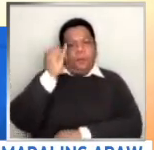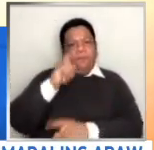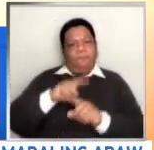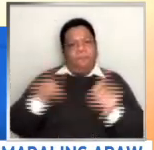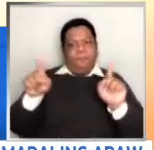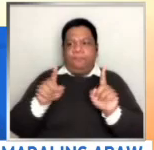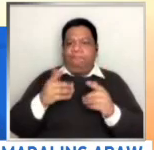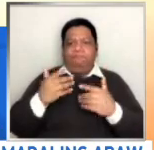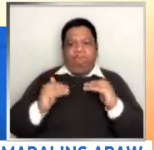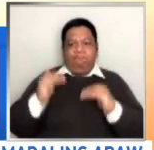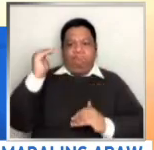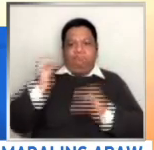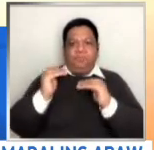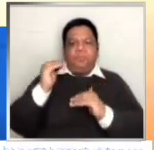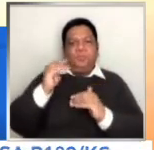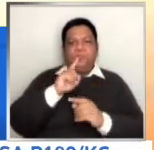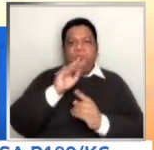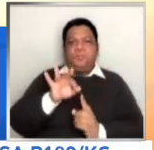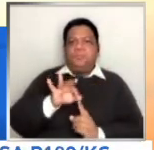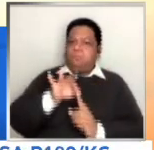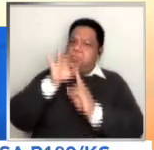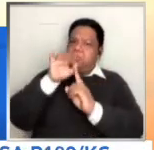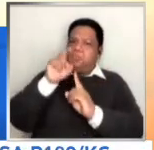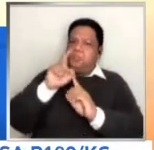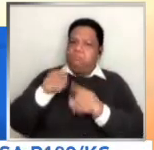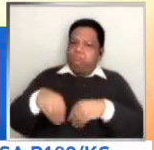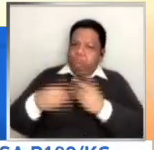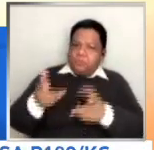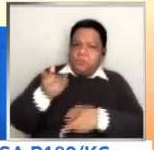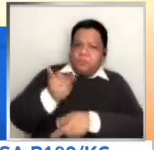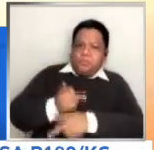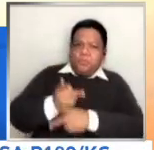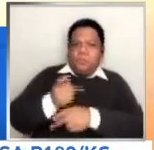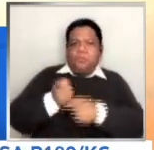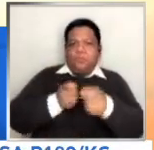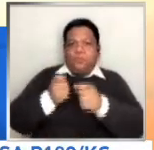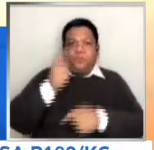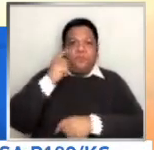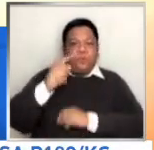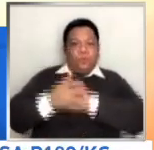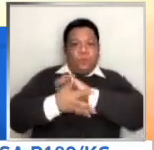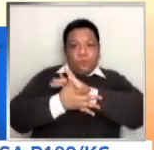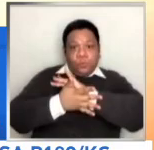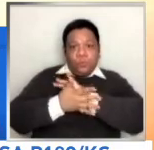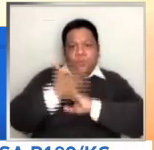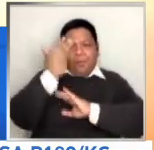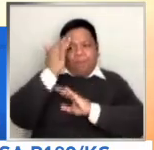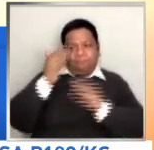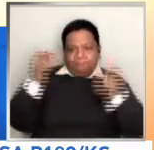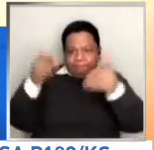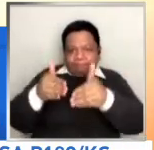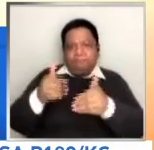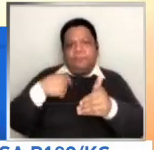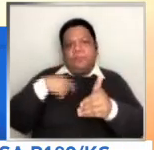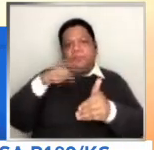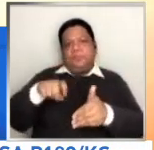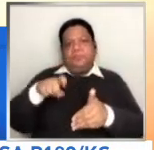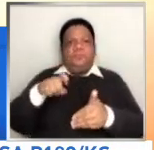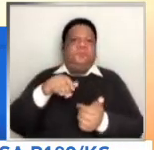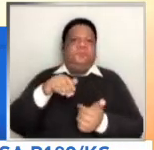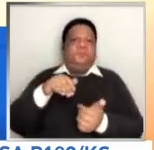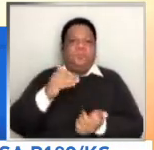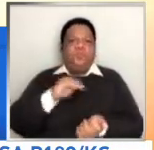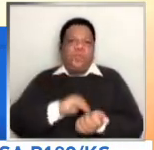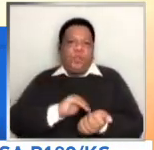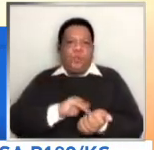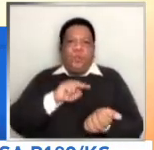ang kailangan na management yan dahil dedicated manpower ang kailangan. So yun na naman